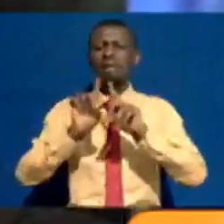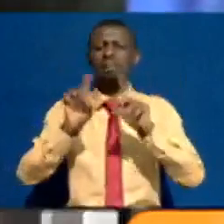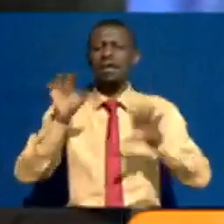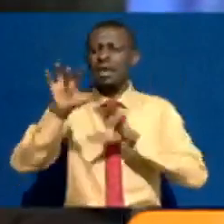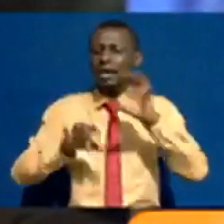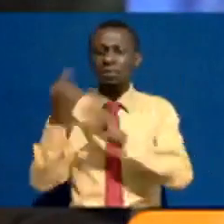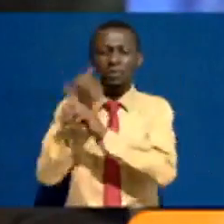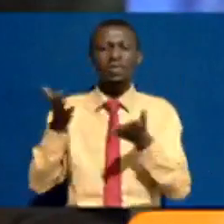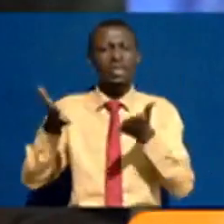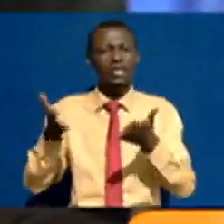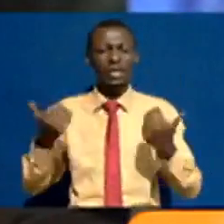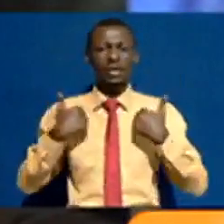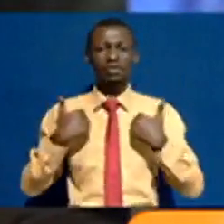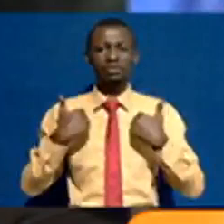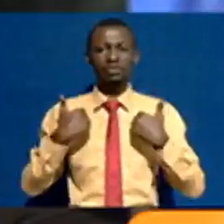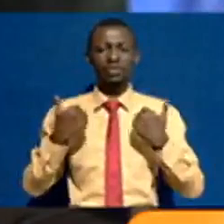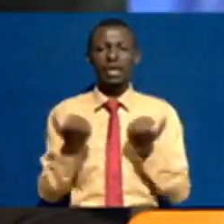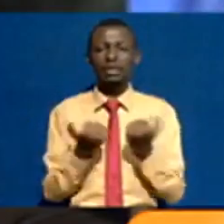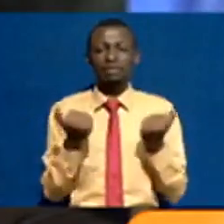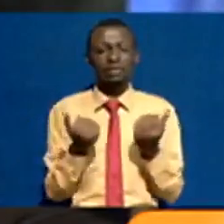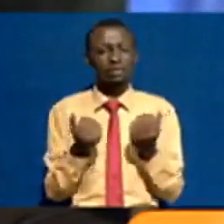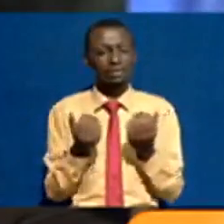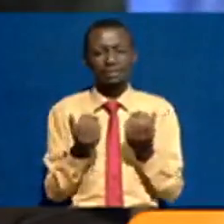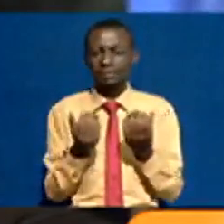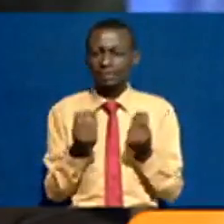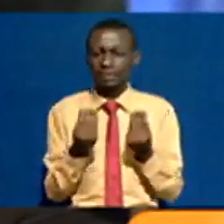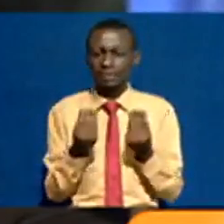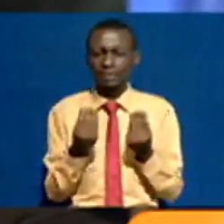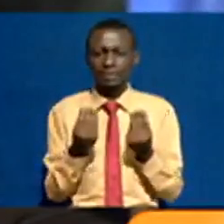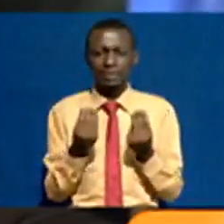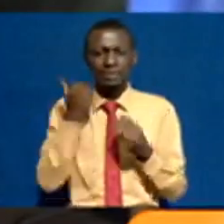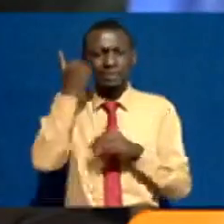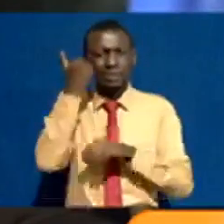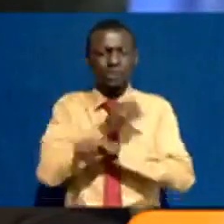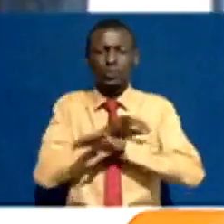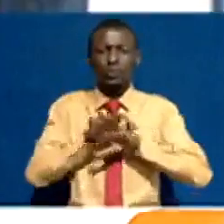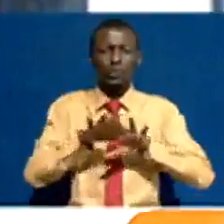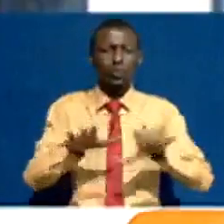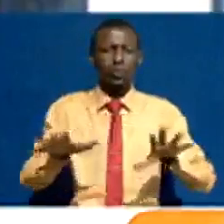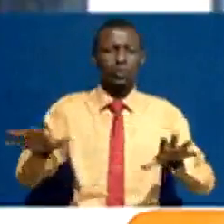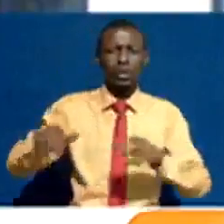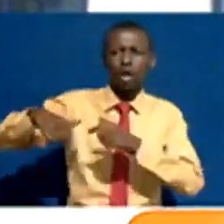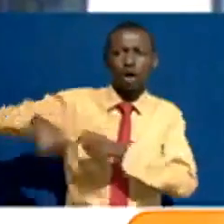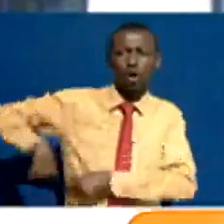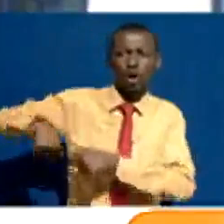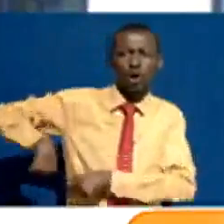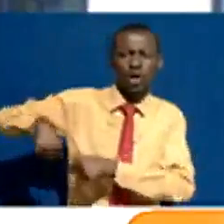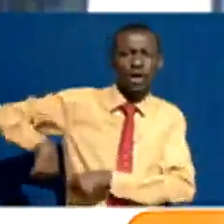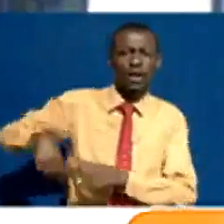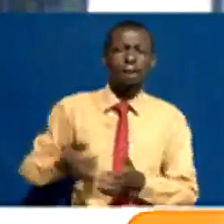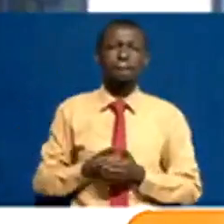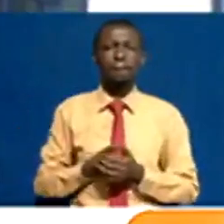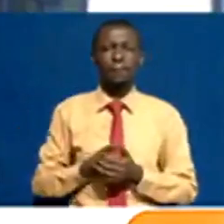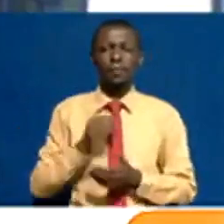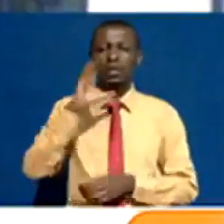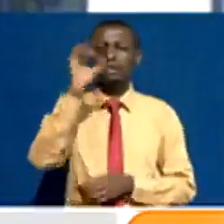Kwa hivyo ni rahisi sana hili tuweze kuambukizwa na ugonjwa wa kolera. Waziri alikuja hapa,